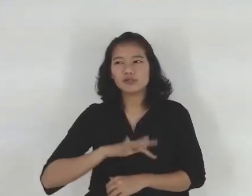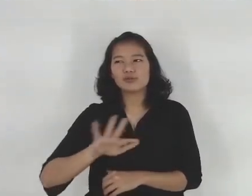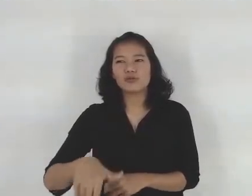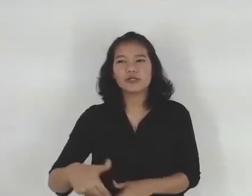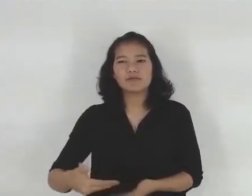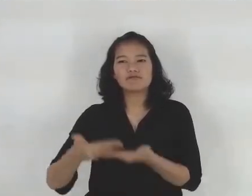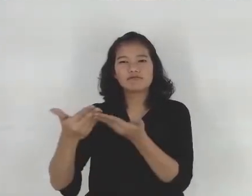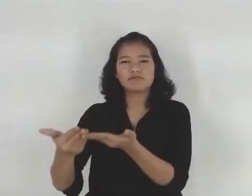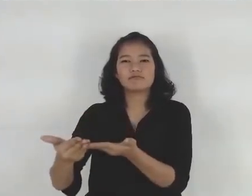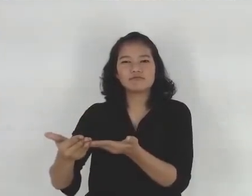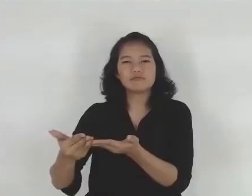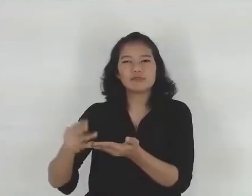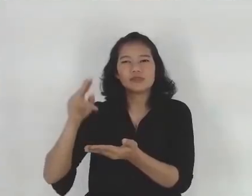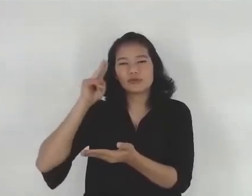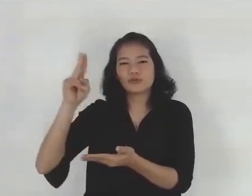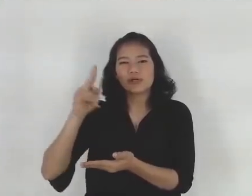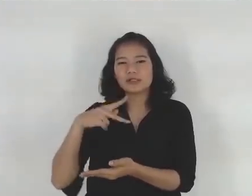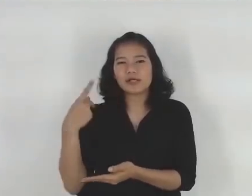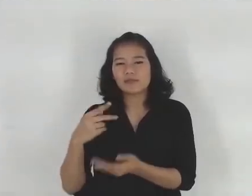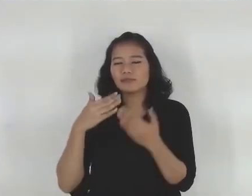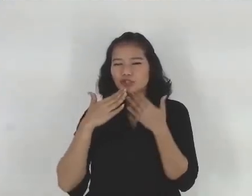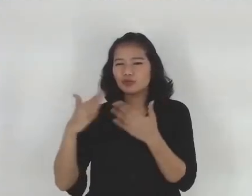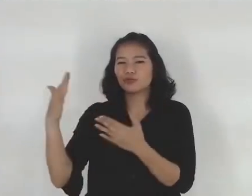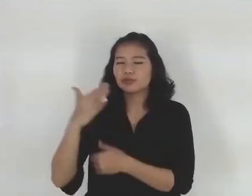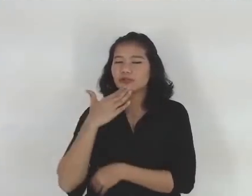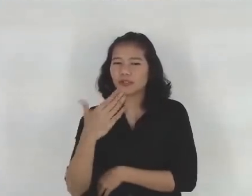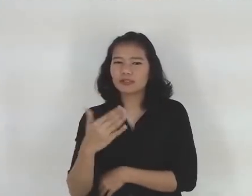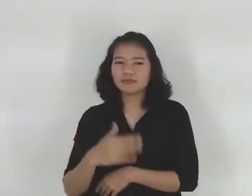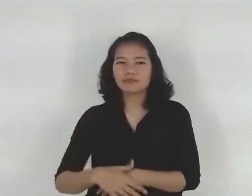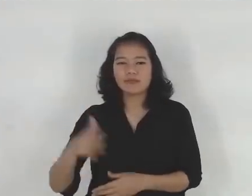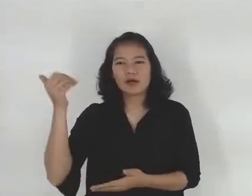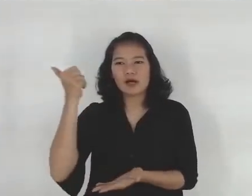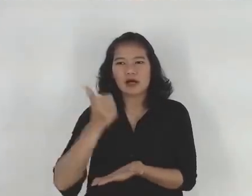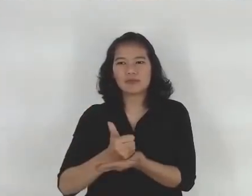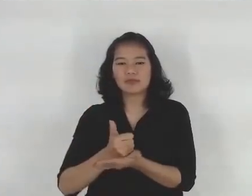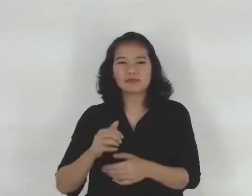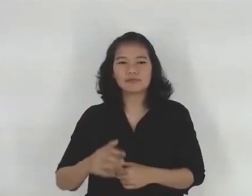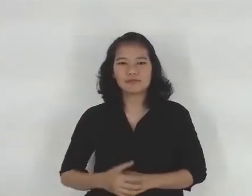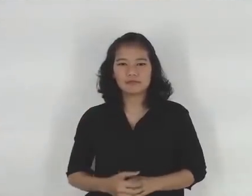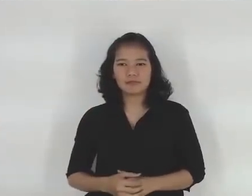belum Kristus Yesus kerusakan syukur dan terima kasih Amin